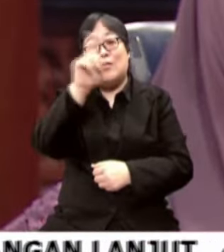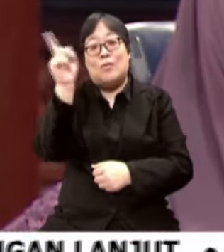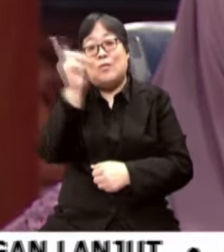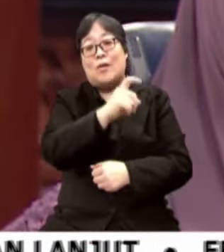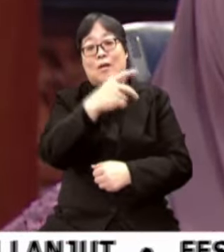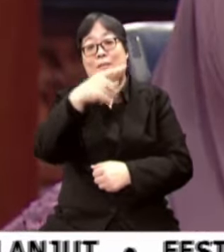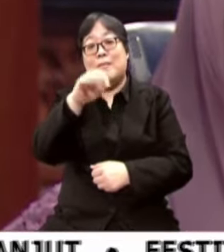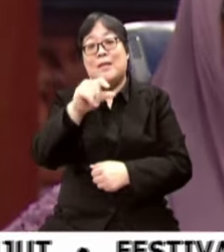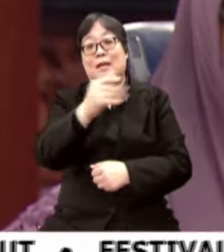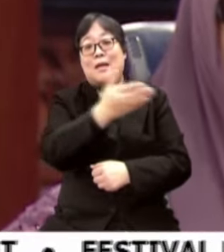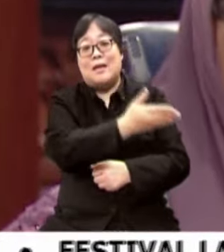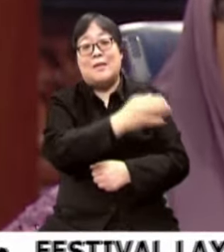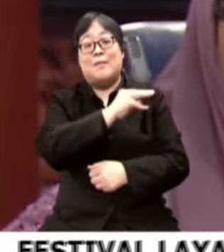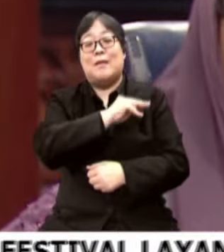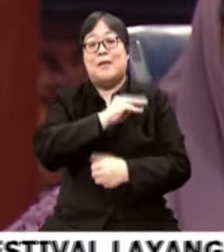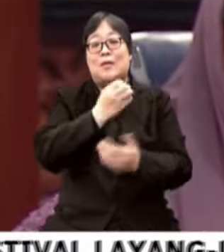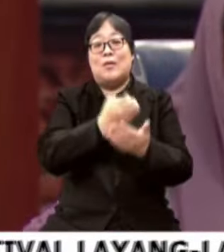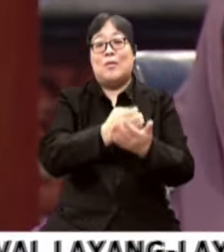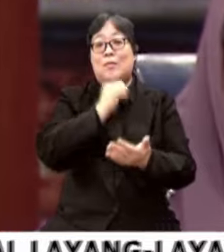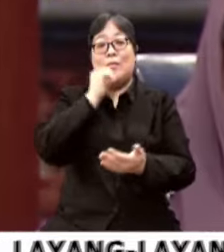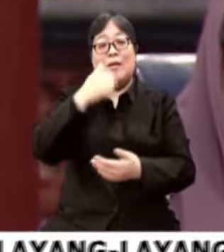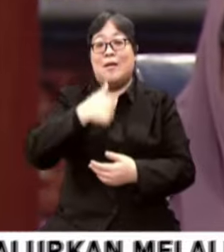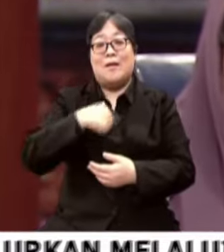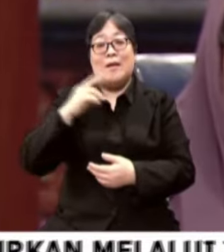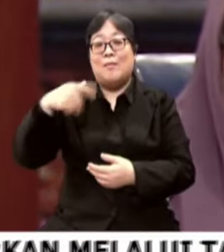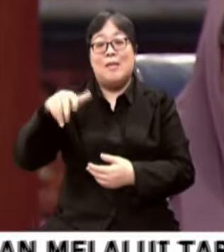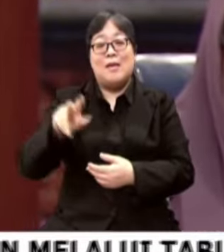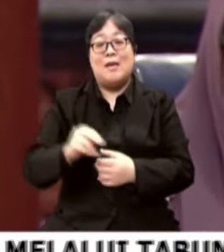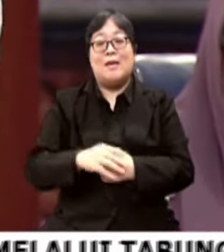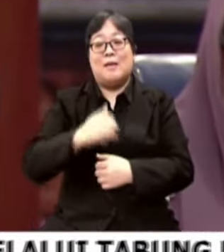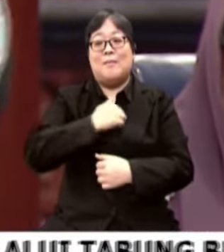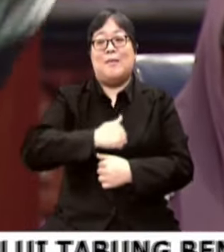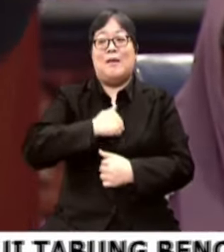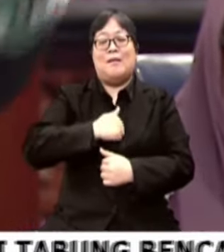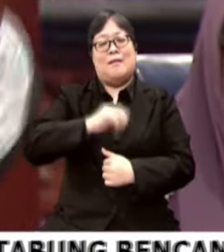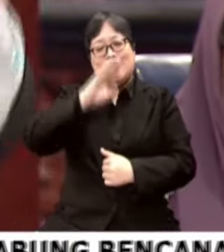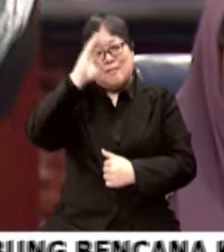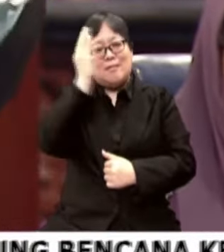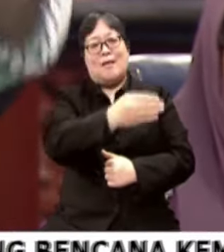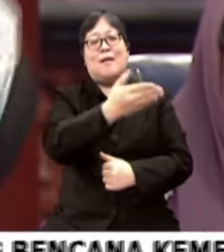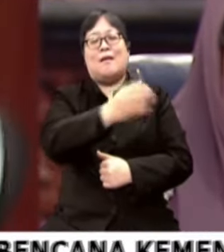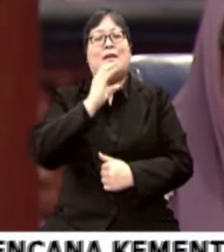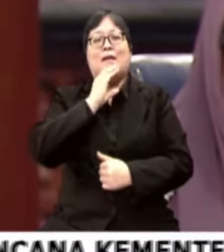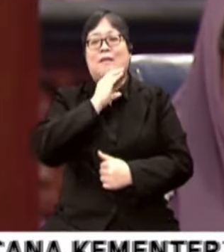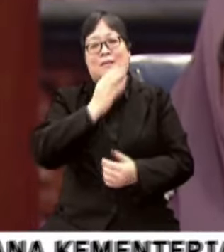pandan menteri ekonomi bukan kepada qpdn Minta maaf lah